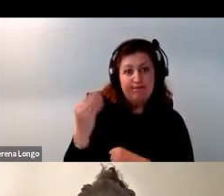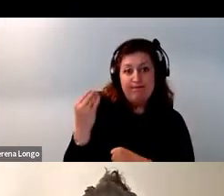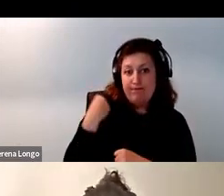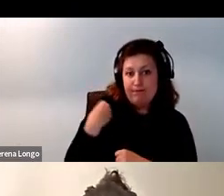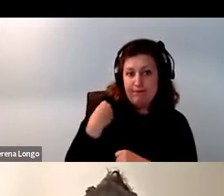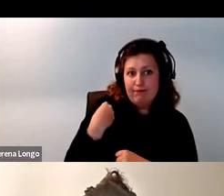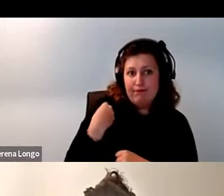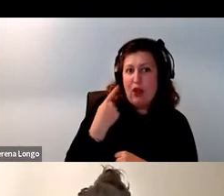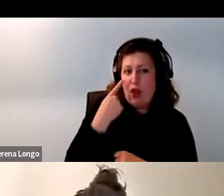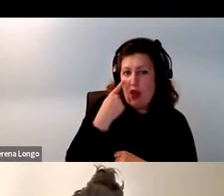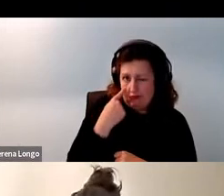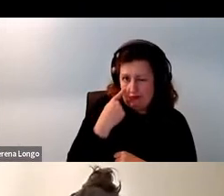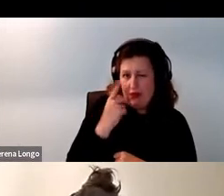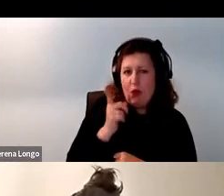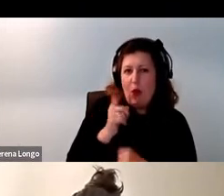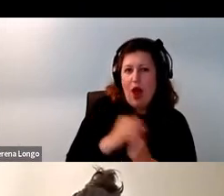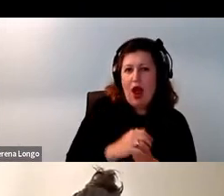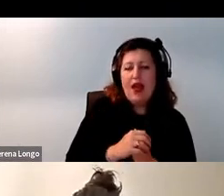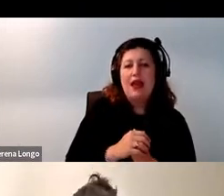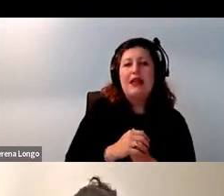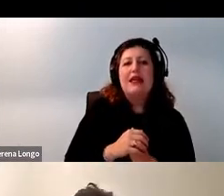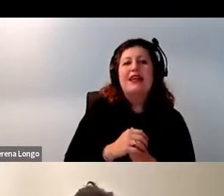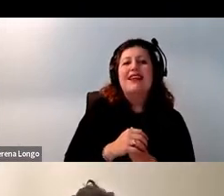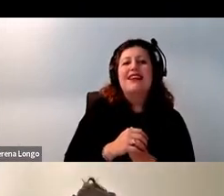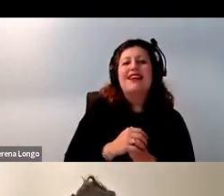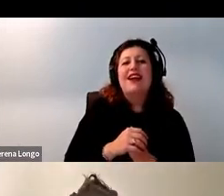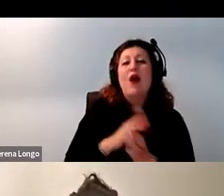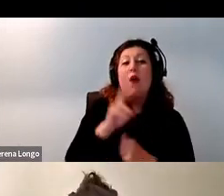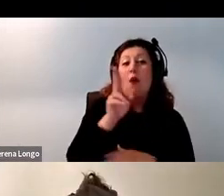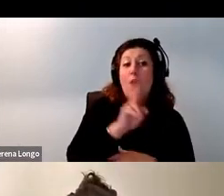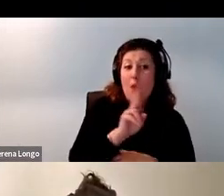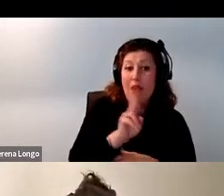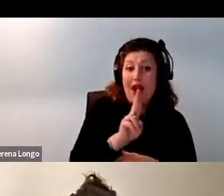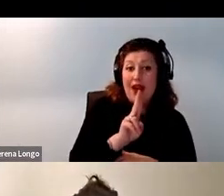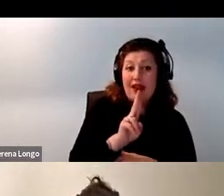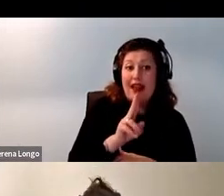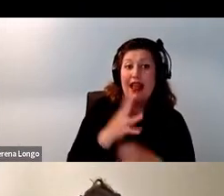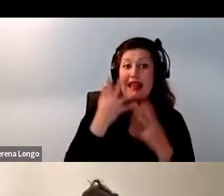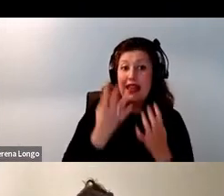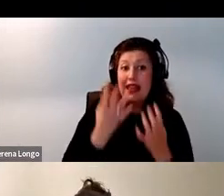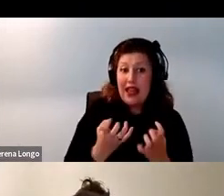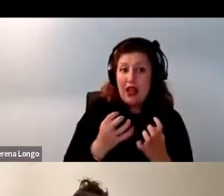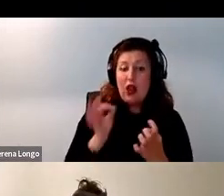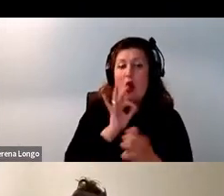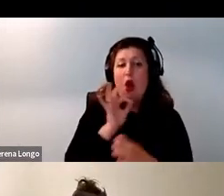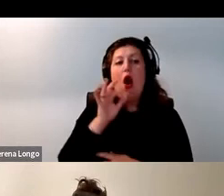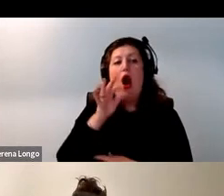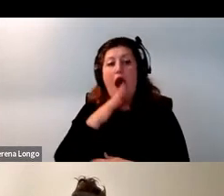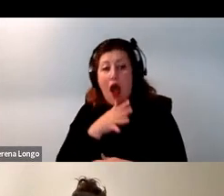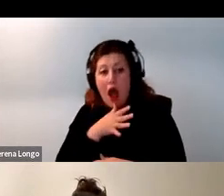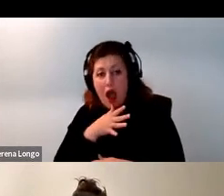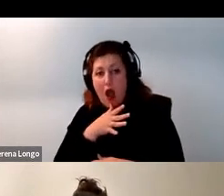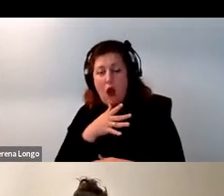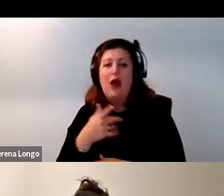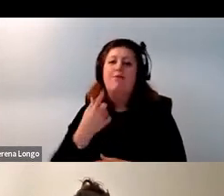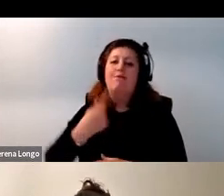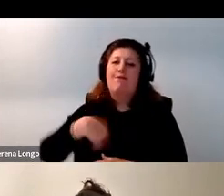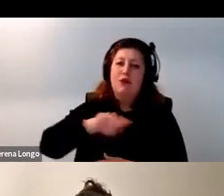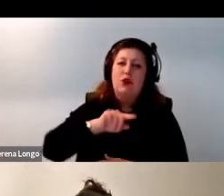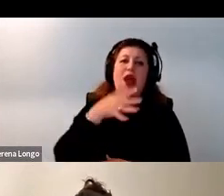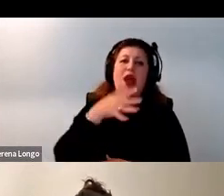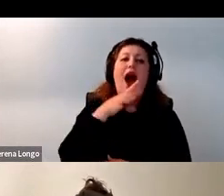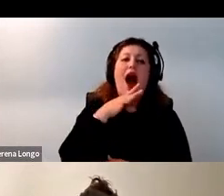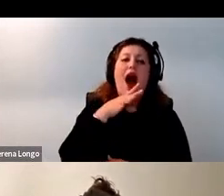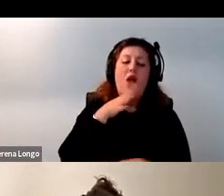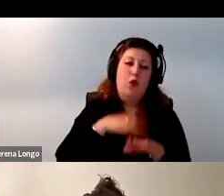furba sui servizi igienici. No, non sono a secco, sono ad acqua. Praticamente c'è un rubinetto, abbiamo installato un rubinetto